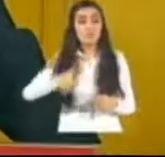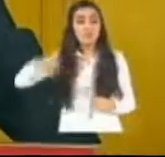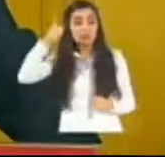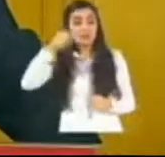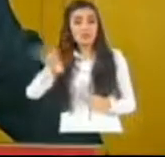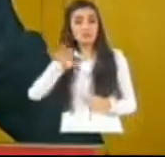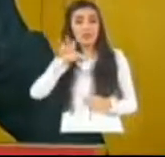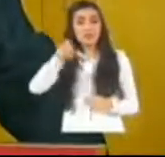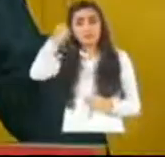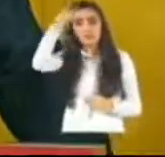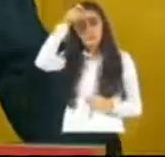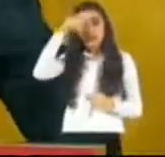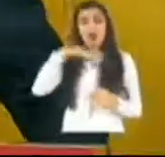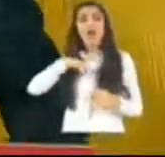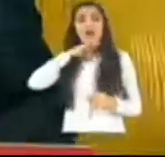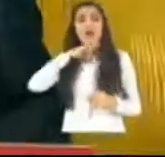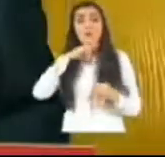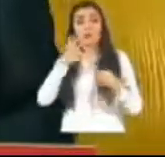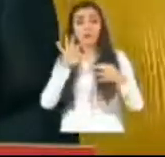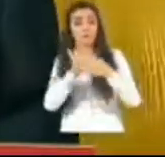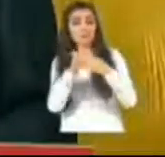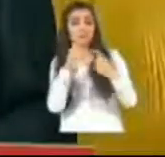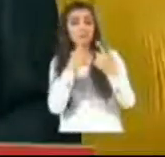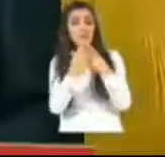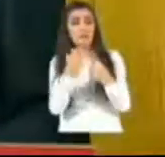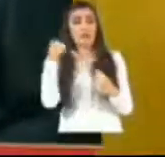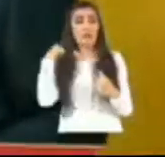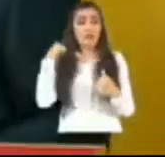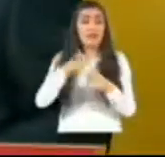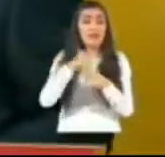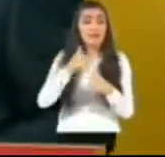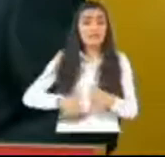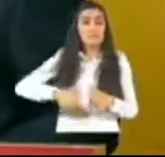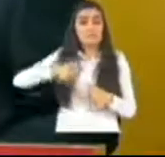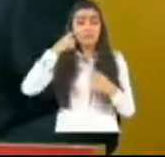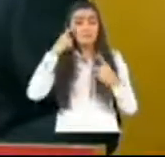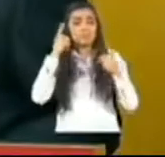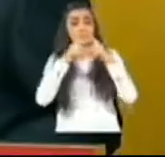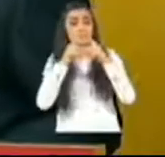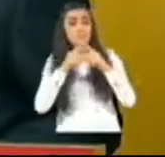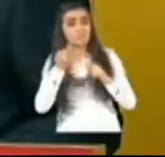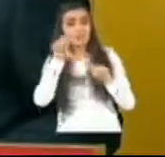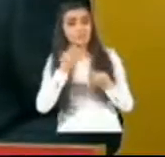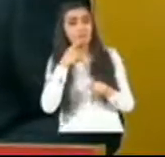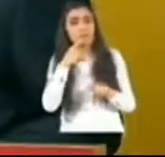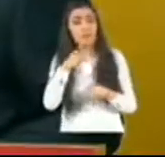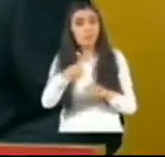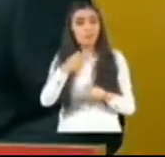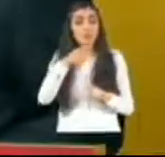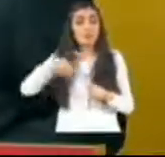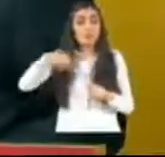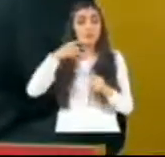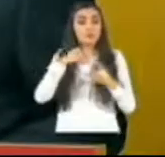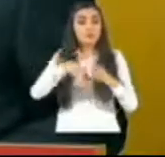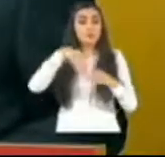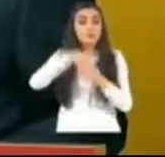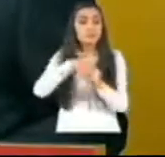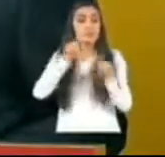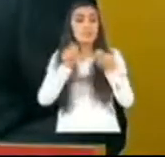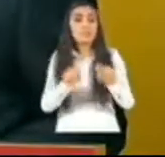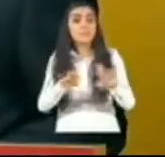sancılı Türkiye-Avrupa Birliği ilişkileri yeni baştan değerlendirilecektir. Nitekim bu seçim yapılmadan